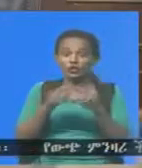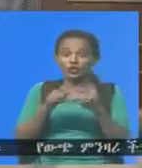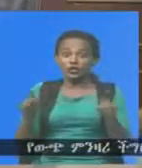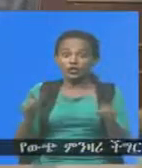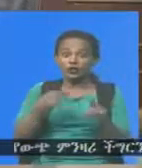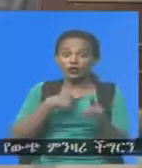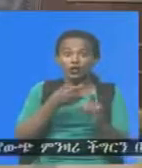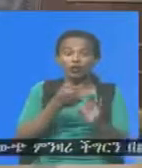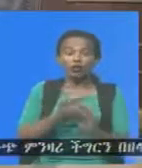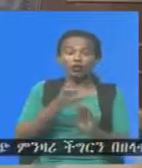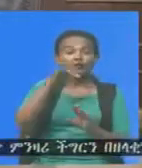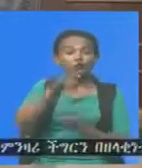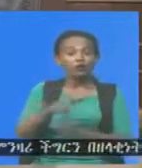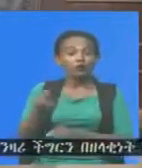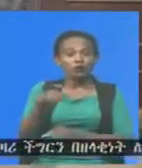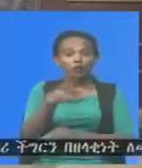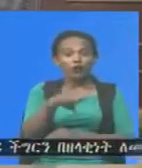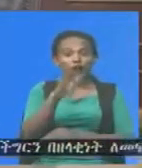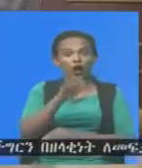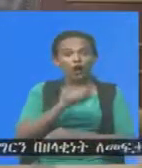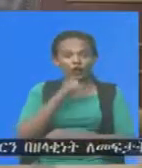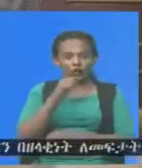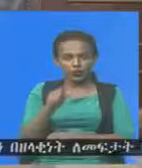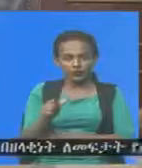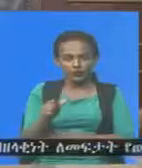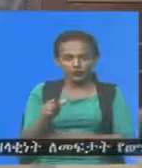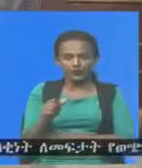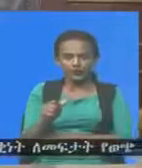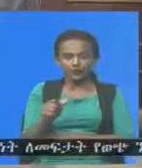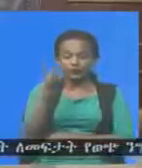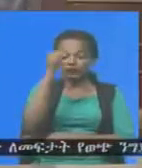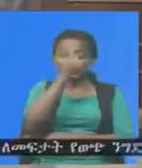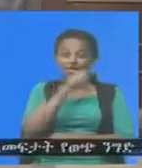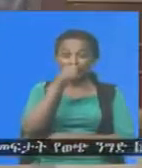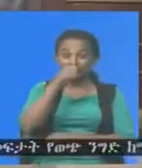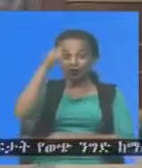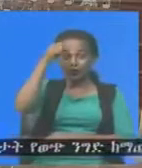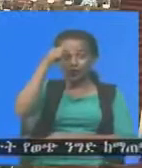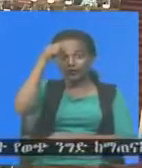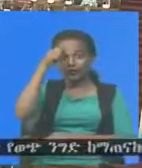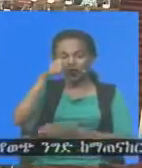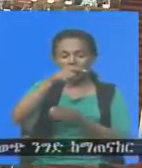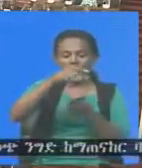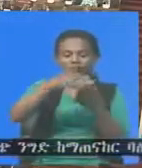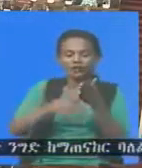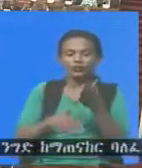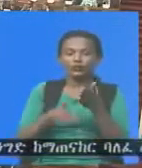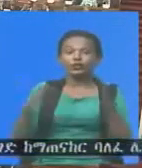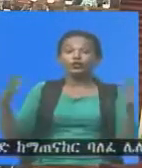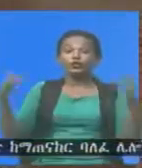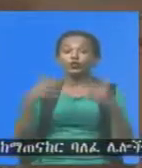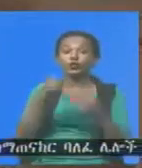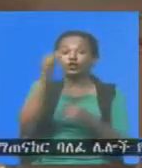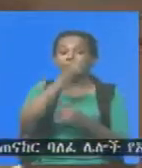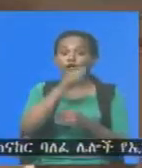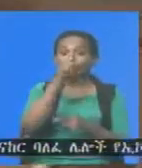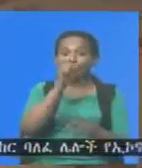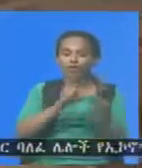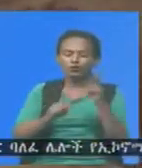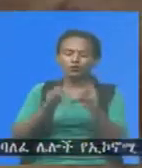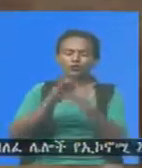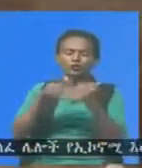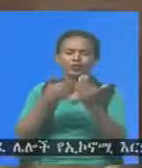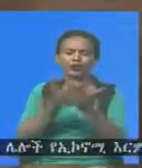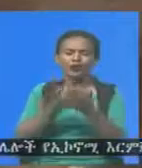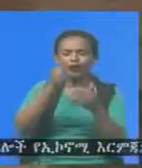በኔ በኩል ተገቢ ሆኖ አላገኘሁትም። በኢትዮ ኤርትራ የድንበር ጦርነት የኢትዮጵያ ህዝቦች በጠቅላላ